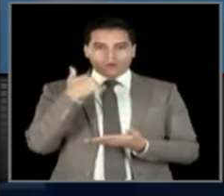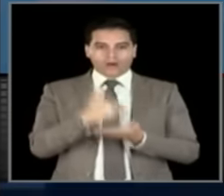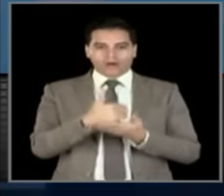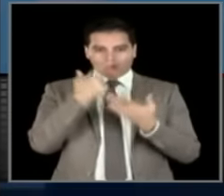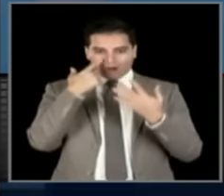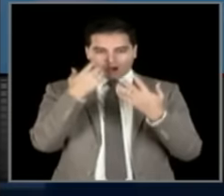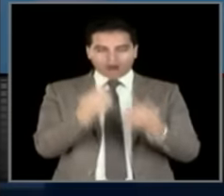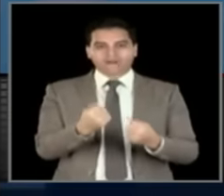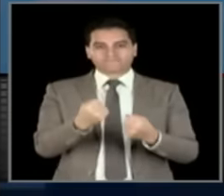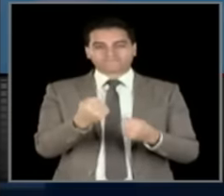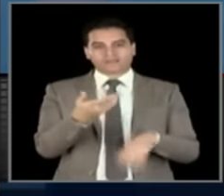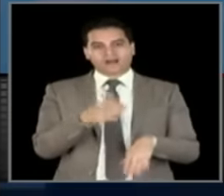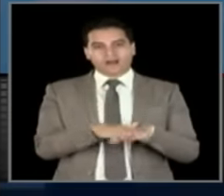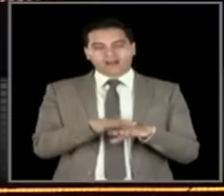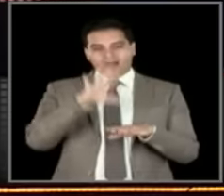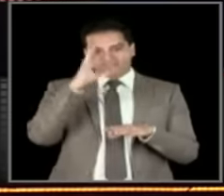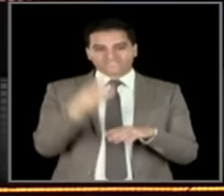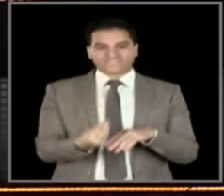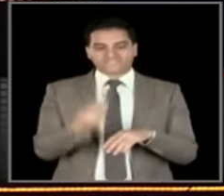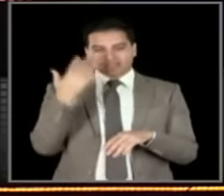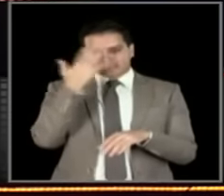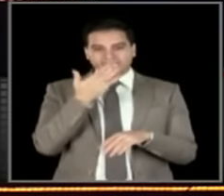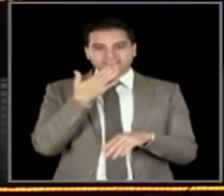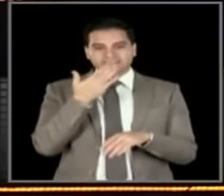أمريكا وتعزيز التعاون بينهم مين؟